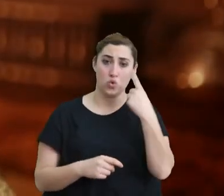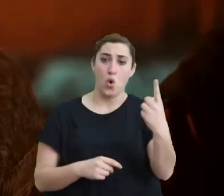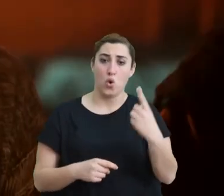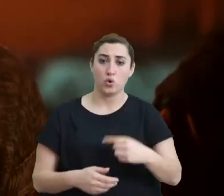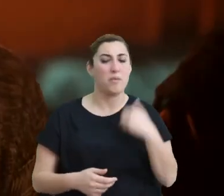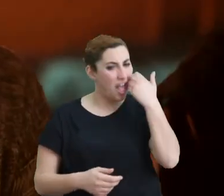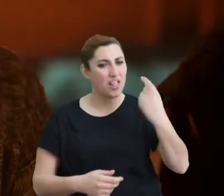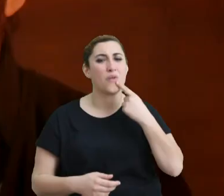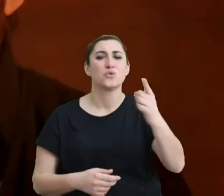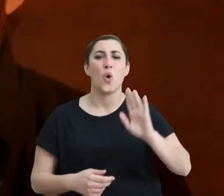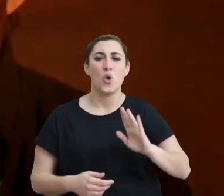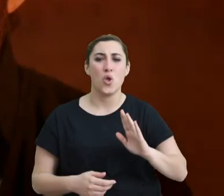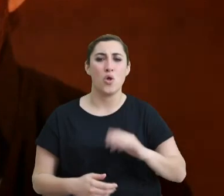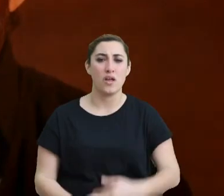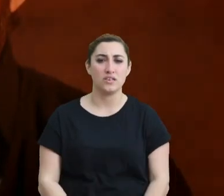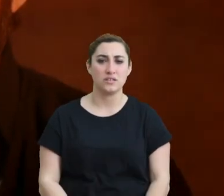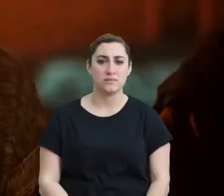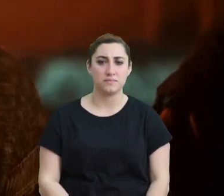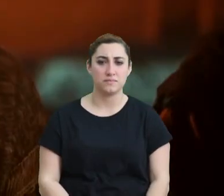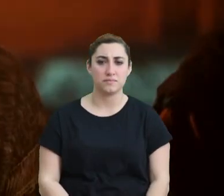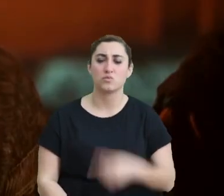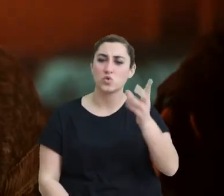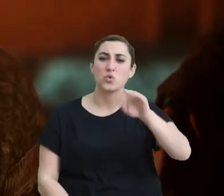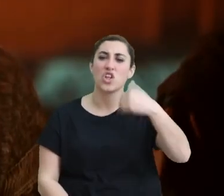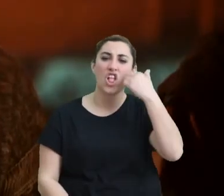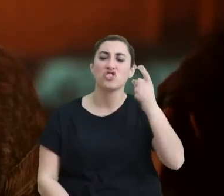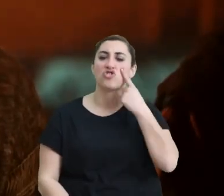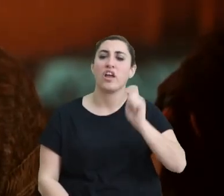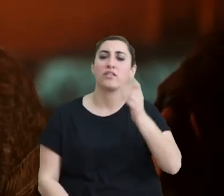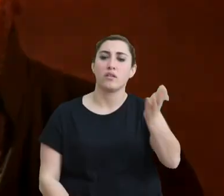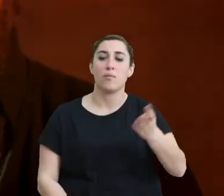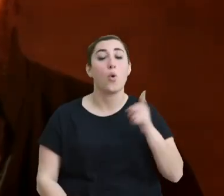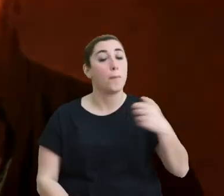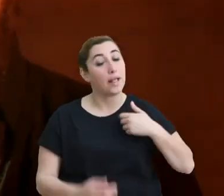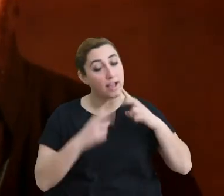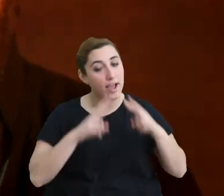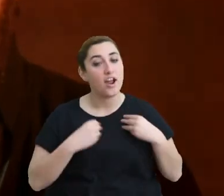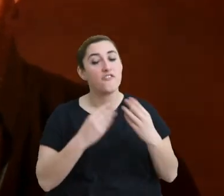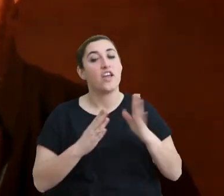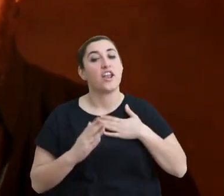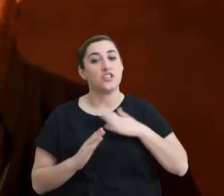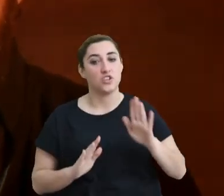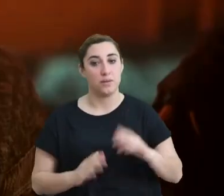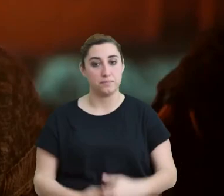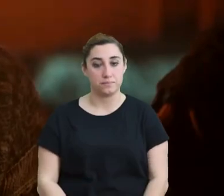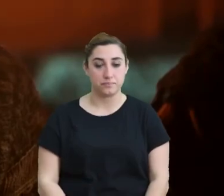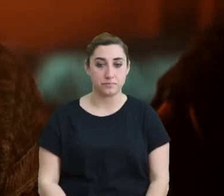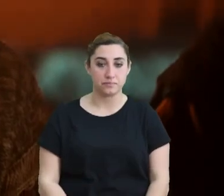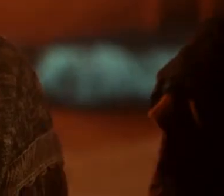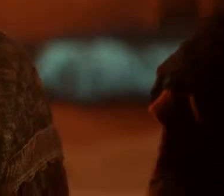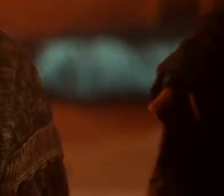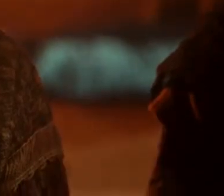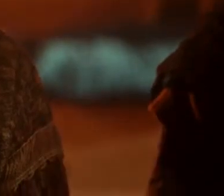abiyi. Yalan söylerler kadı efendi. Bu çocuk yalancı şahitlik eder. Orasına biz karar verelim Ertegün efendi.